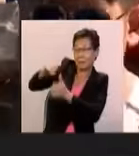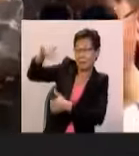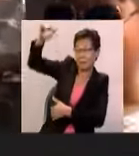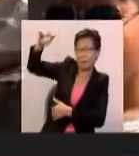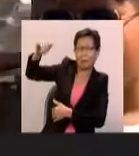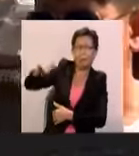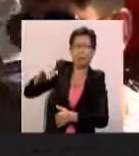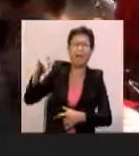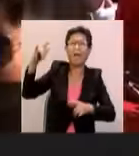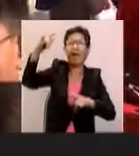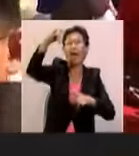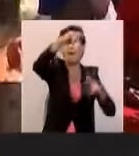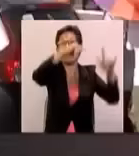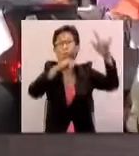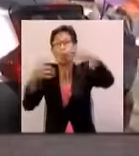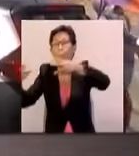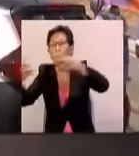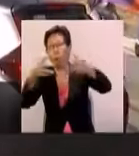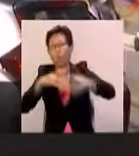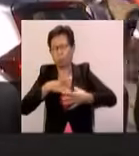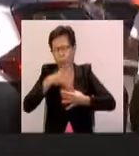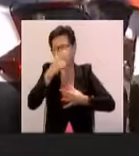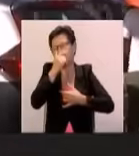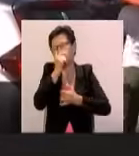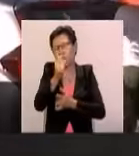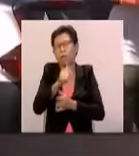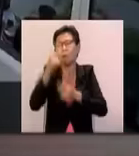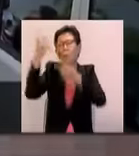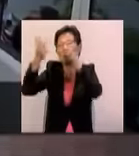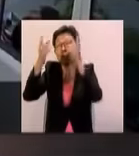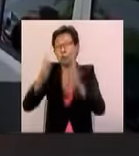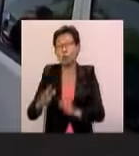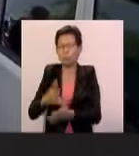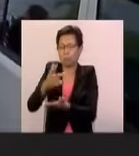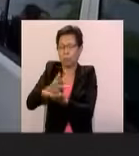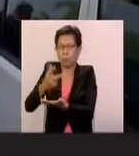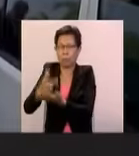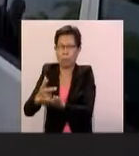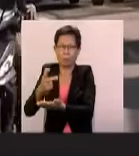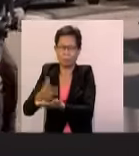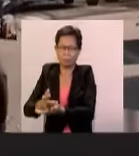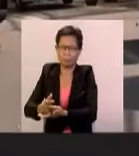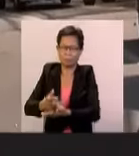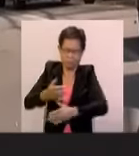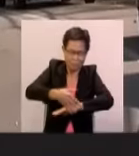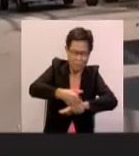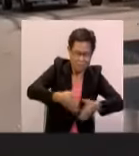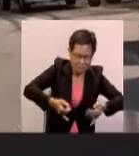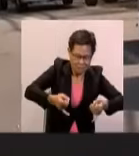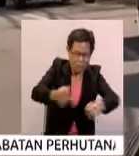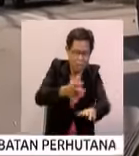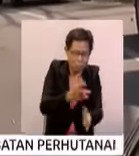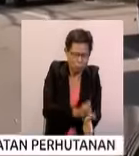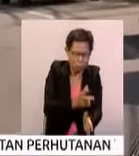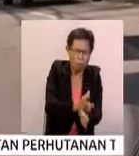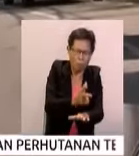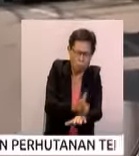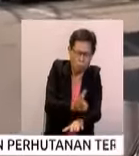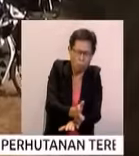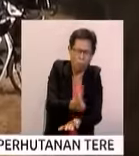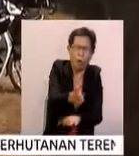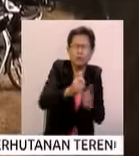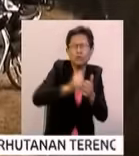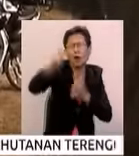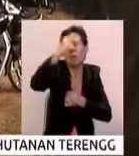aircraft war semua. Pengunjung juga terpaksa meletakkan kenderaan di kaki lima jalan dalam jarak yang jauh kerana jumlah kenderaan